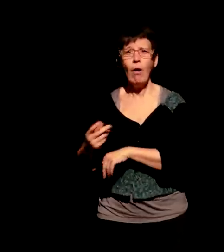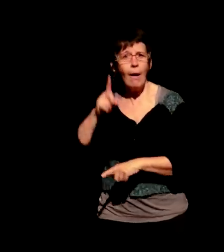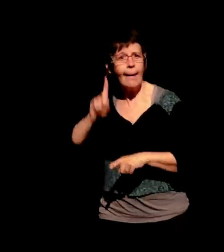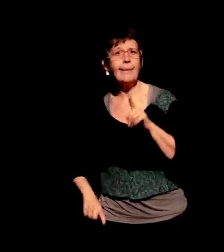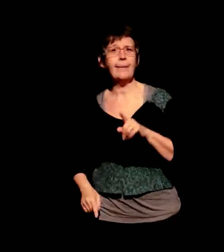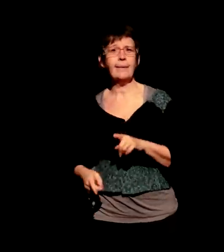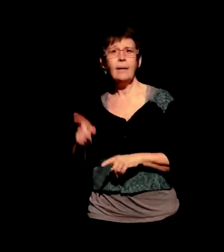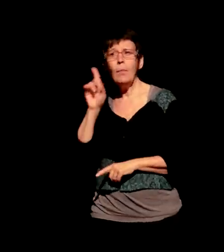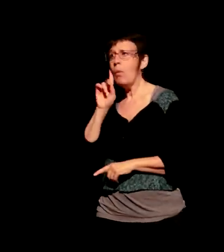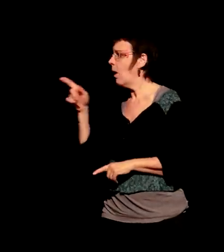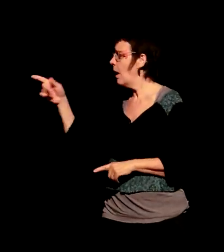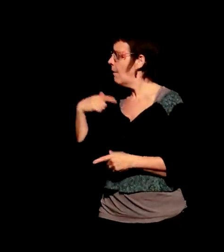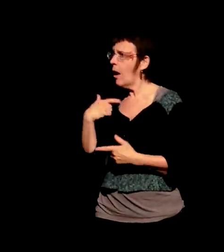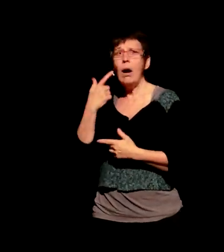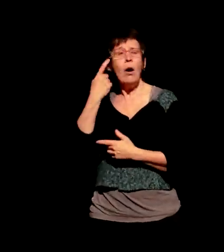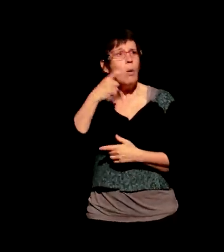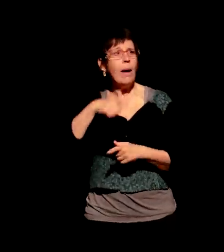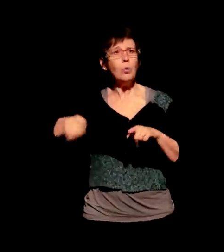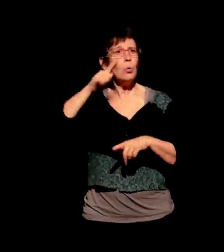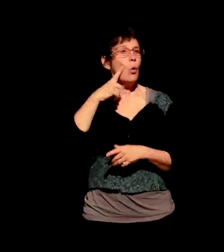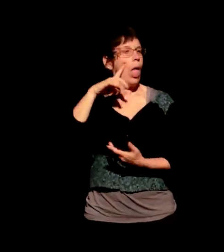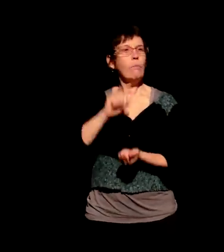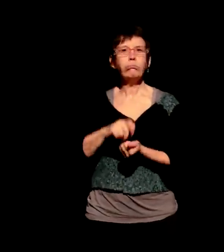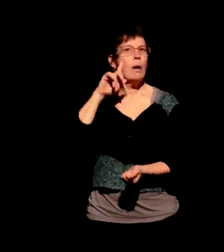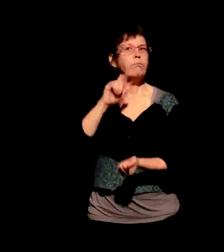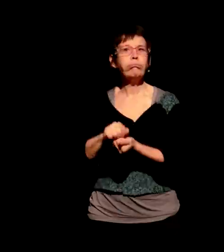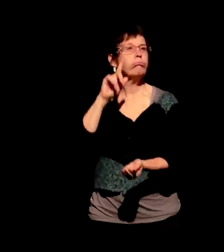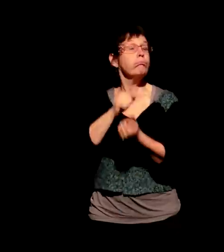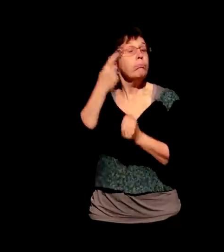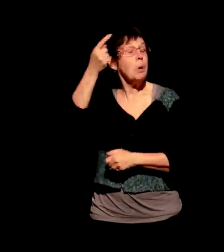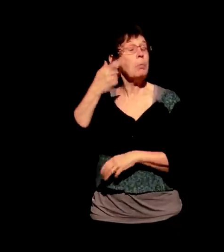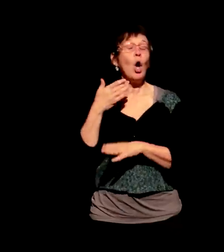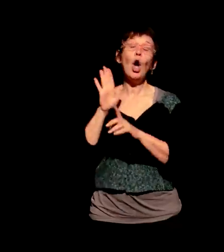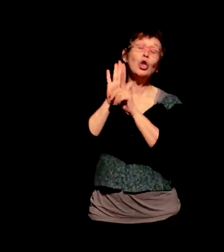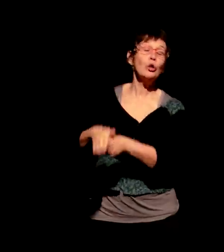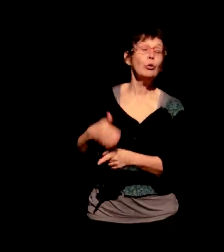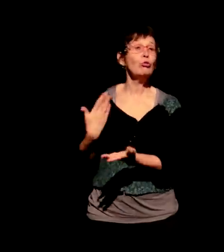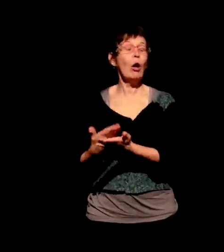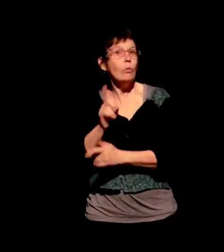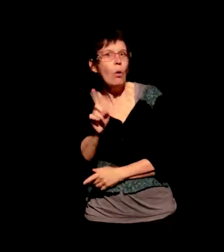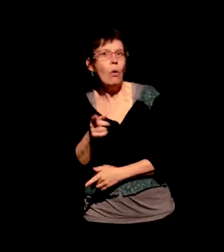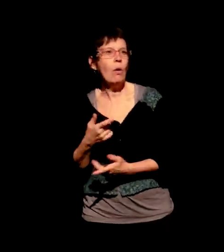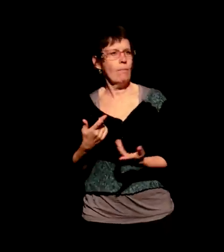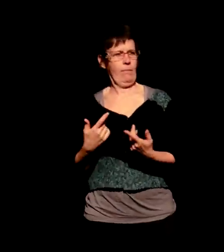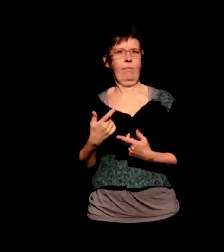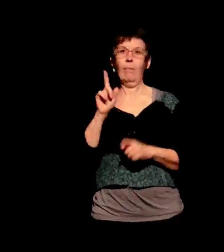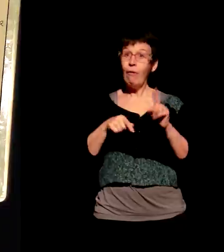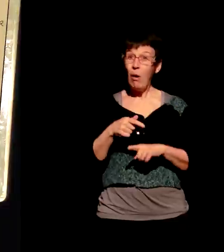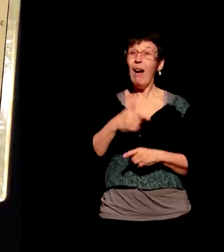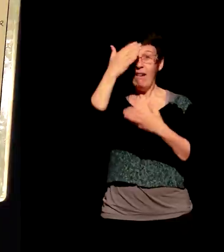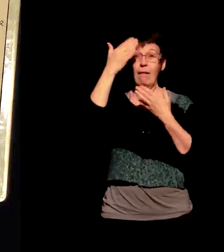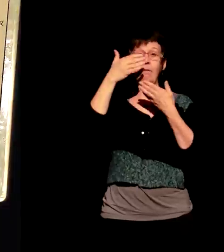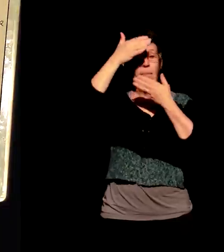un tas de discours qui nous amènent à ne même pas voir que c'est une discrimination de fait. Certaines femmes n'ont même pas le droit de se balader dans la rue, pour celles